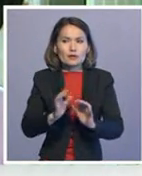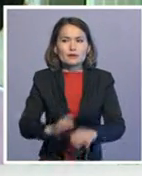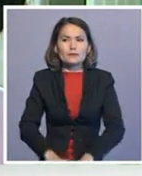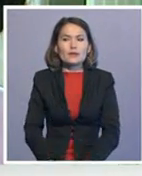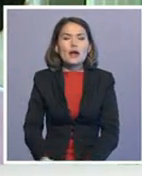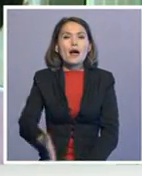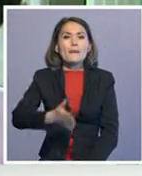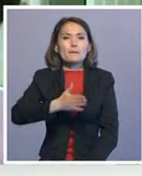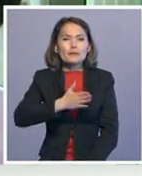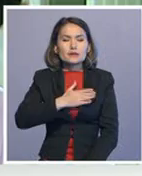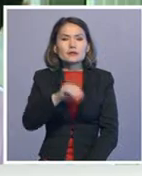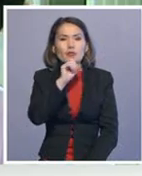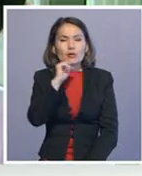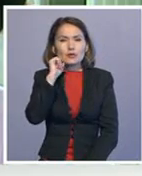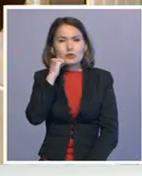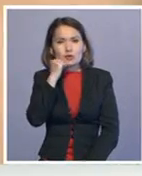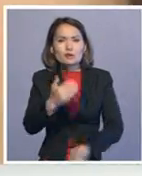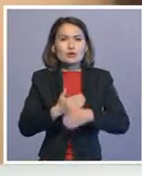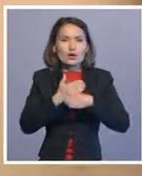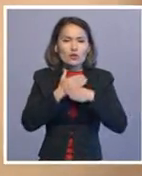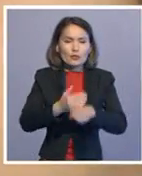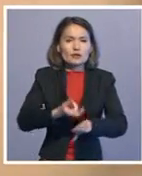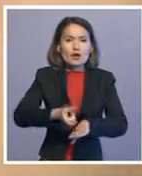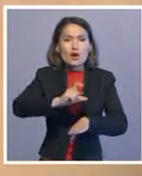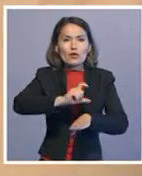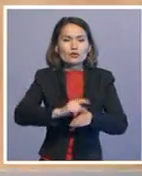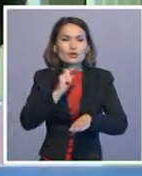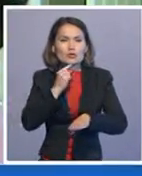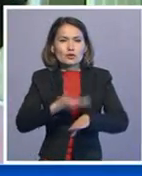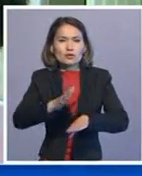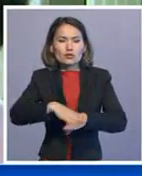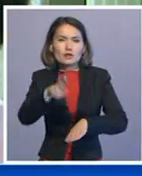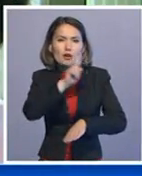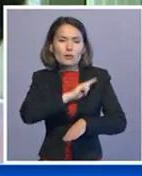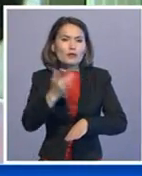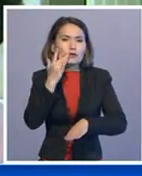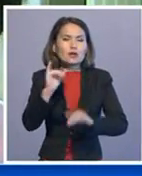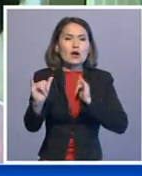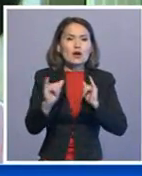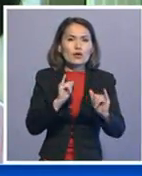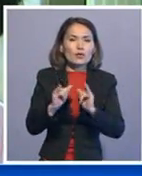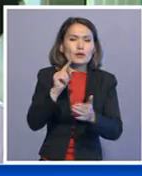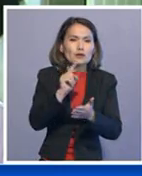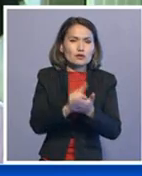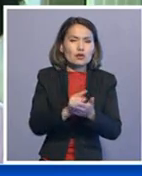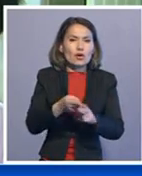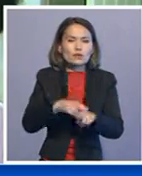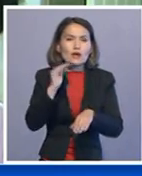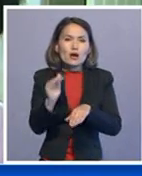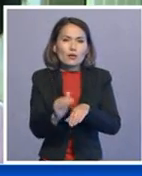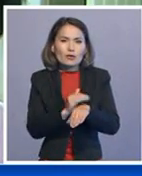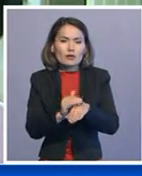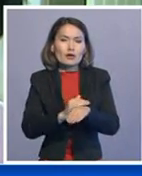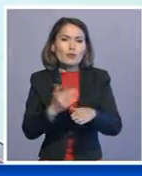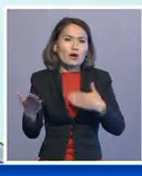үлкен кісілердің ойын таба білу, күтім жасай білу, оларға сөйлей білу, сөзіңді түсіндіре білу. Соның барлығын қажет ететін кісілермен жасап